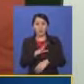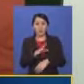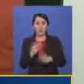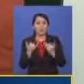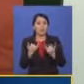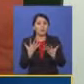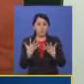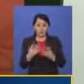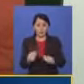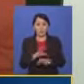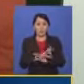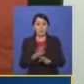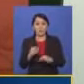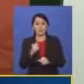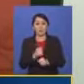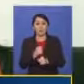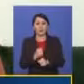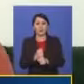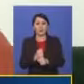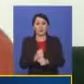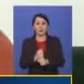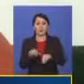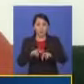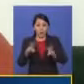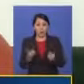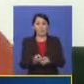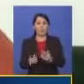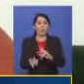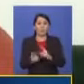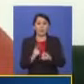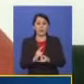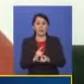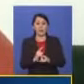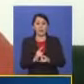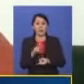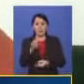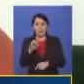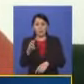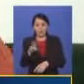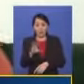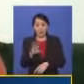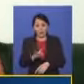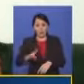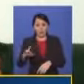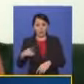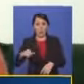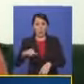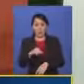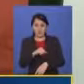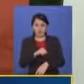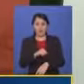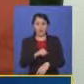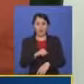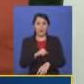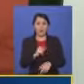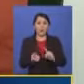бәрі устранен уже. Котел ауыстырды. Әкім Елубаев өзі жеке контролін алып осы нені. Котелімізді